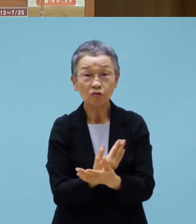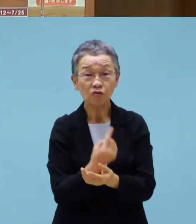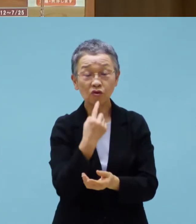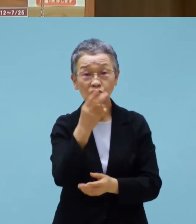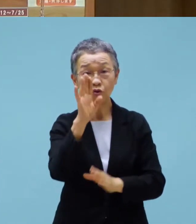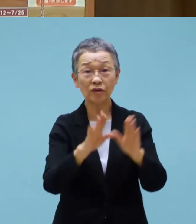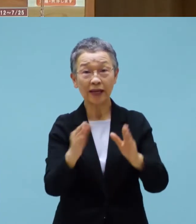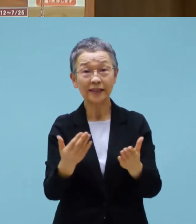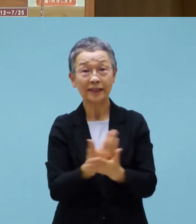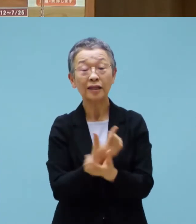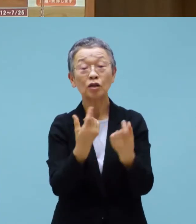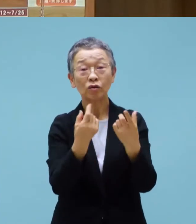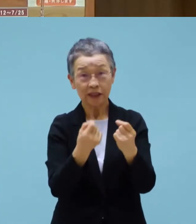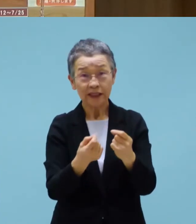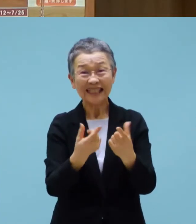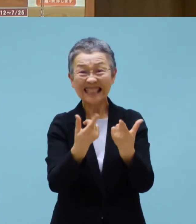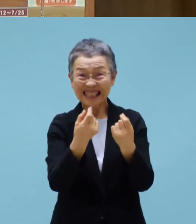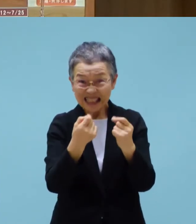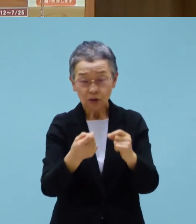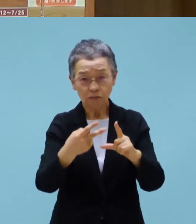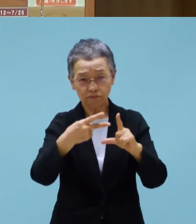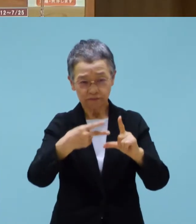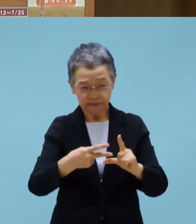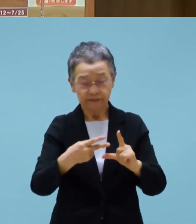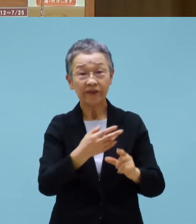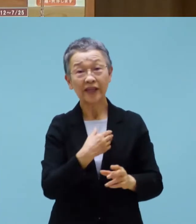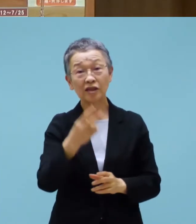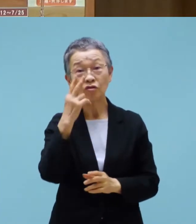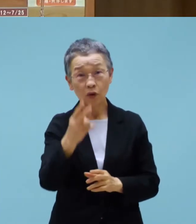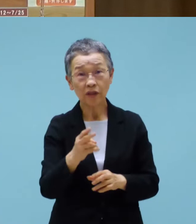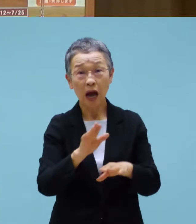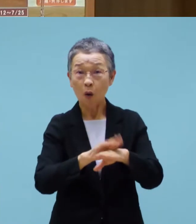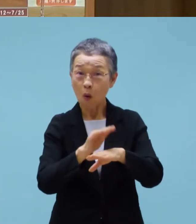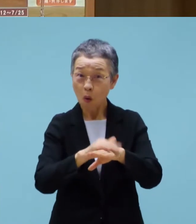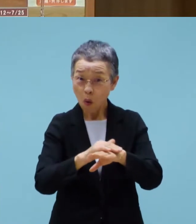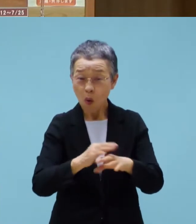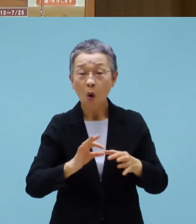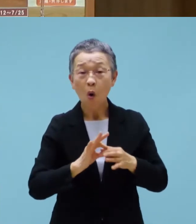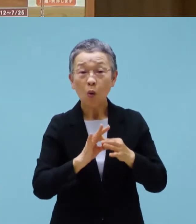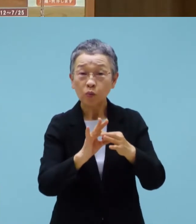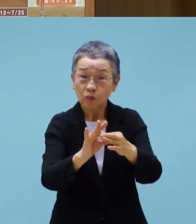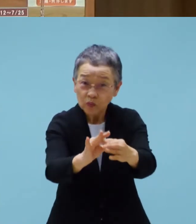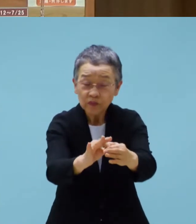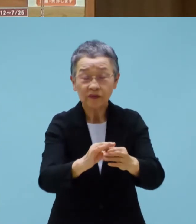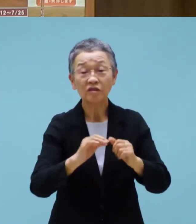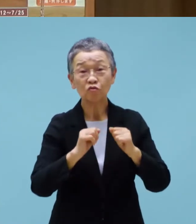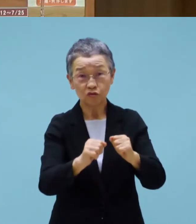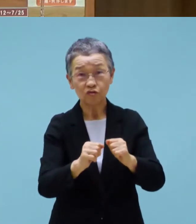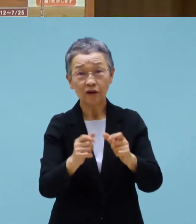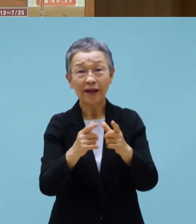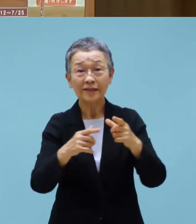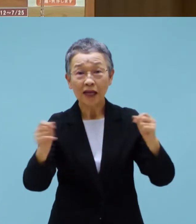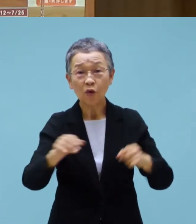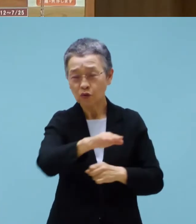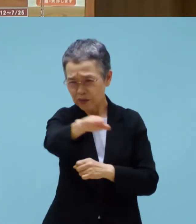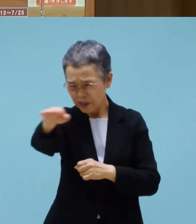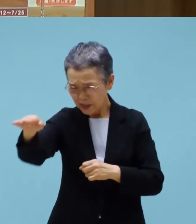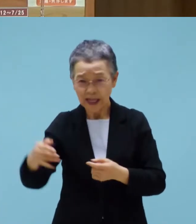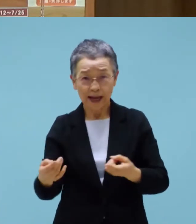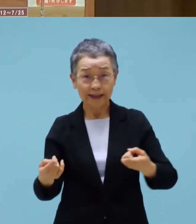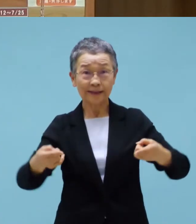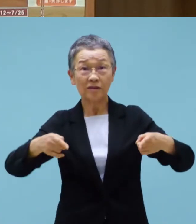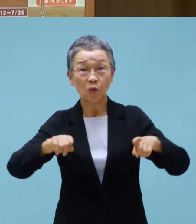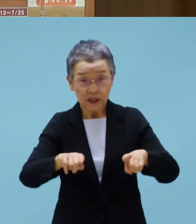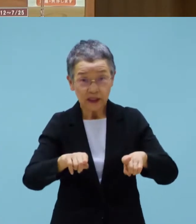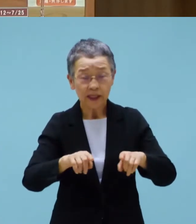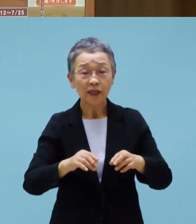かり使用がいくように対策は継続するということで、これ全国みんな一緒にですね、やってきて